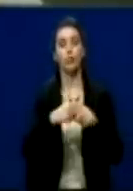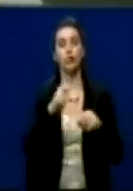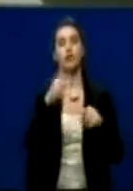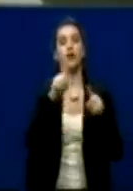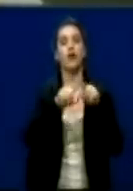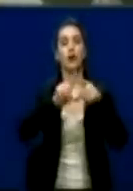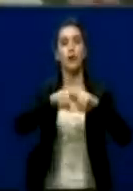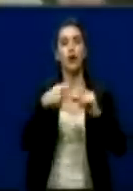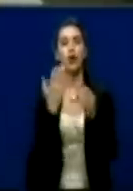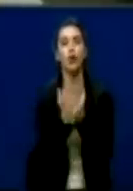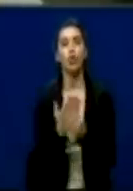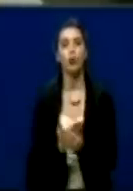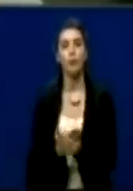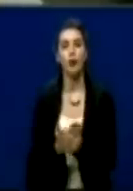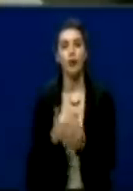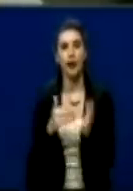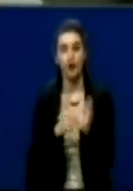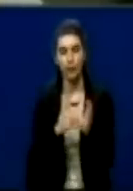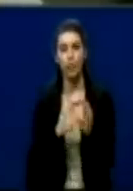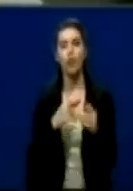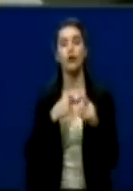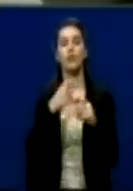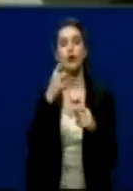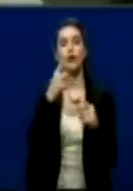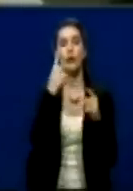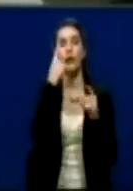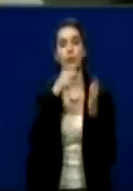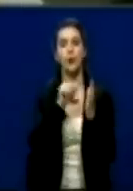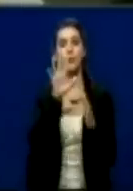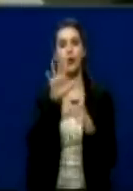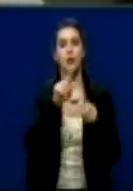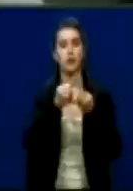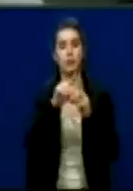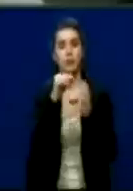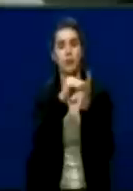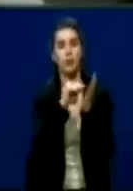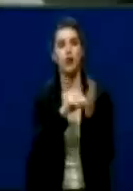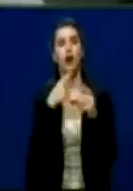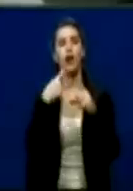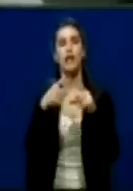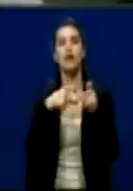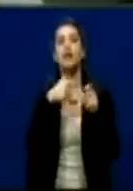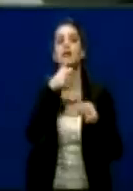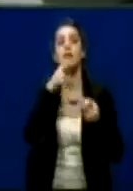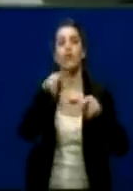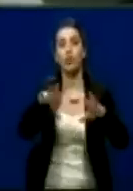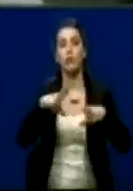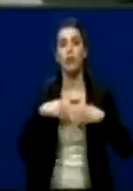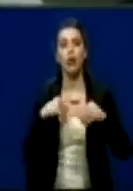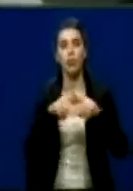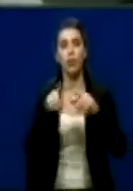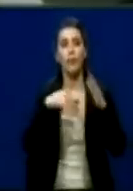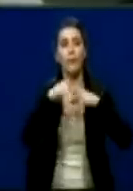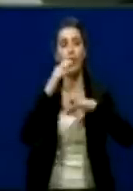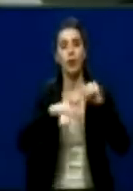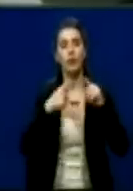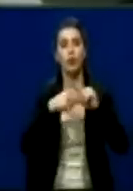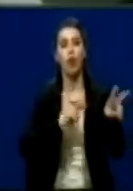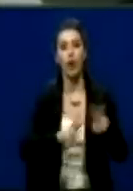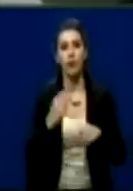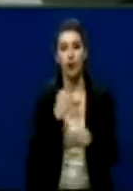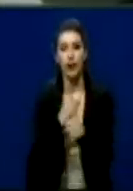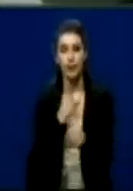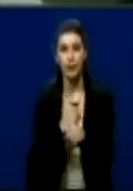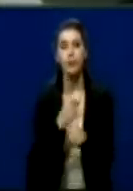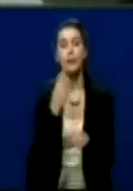ekzekutive, 23, paragrafi 1.5, ku janë të përfshira kushtet për regjistrimin avokatëve dhe praktikantëve, 29